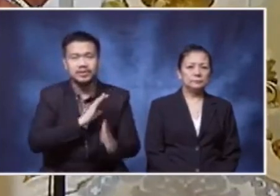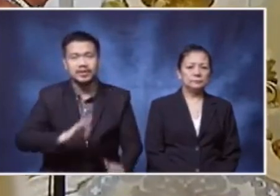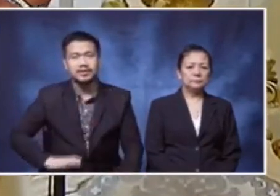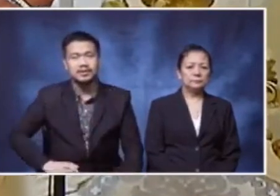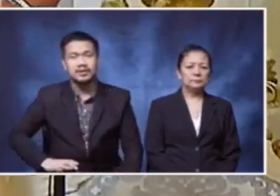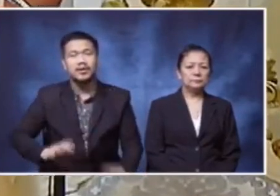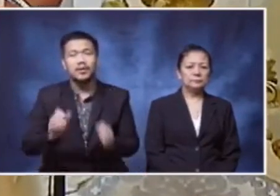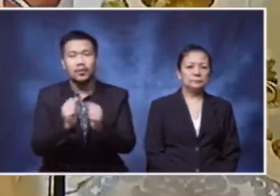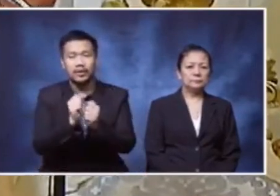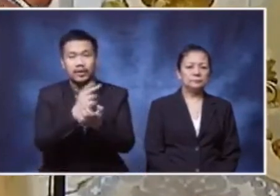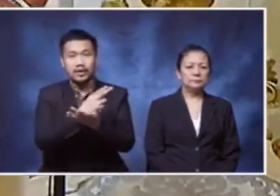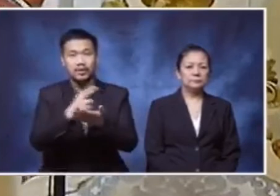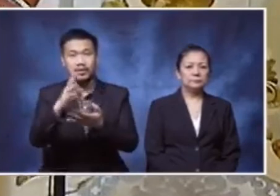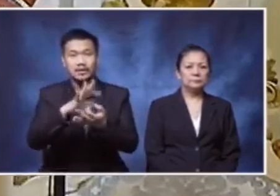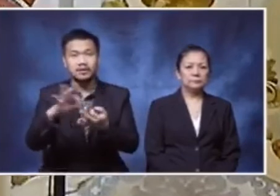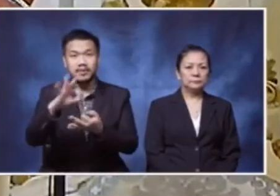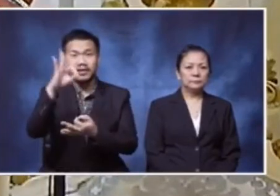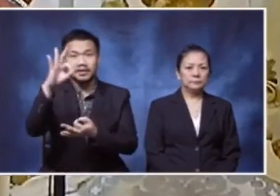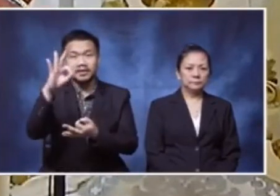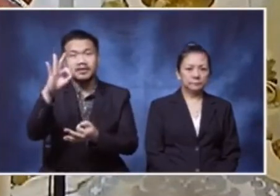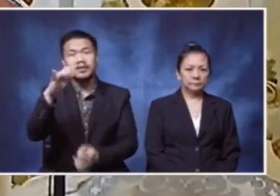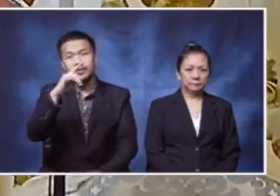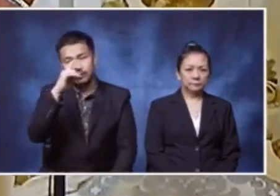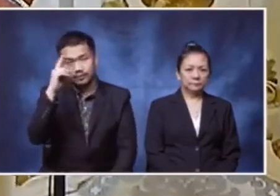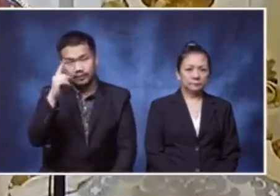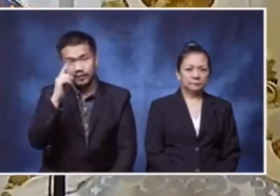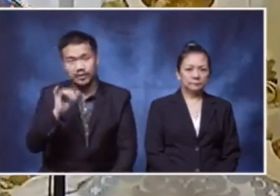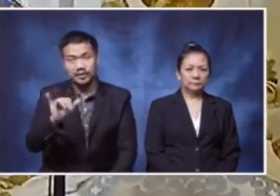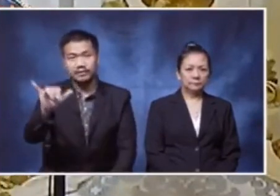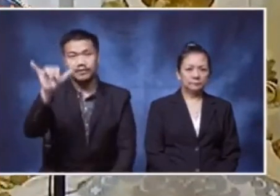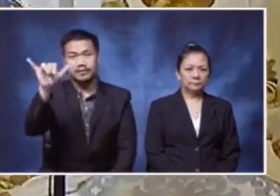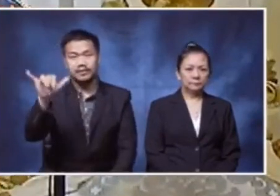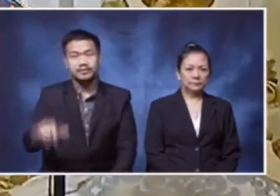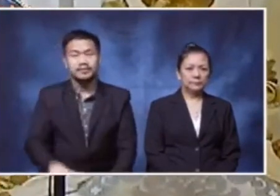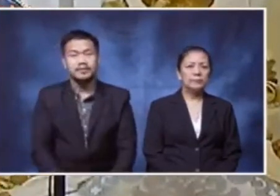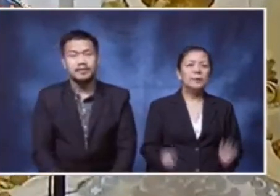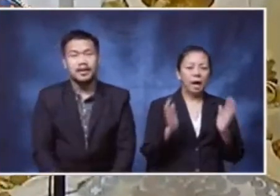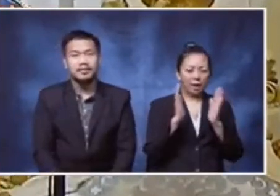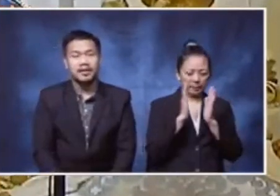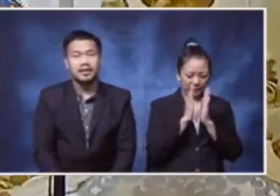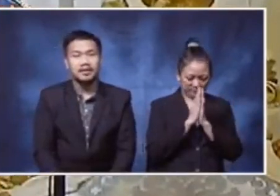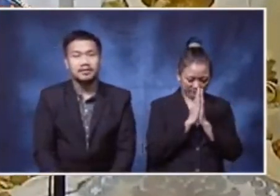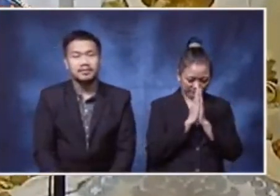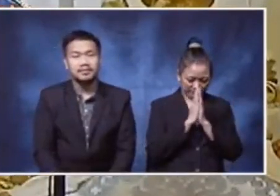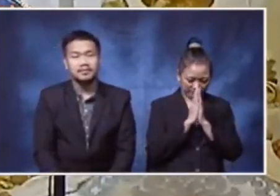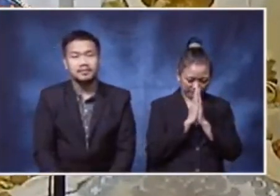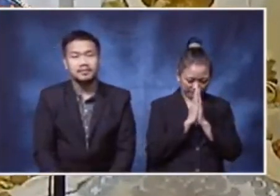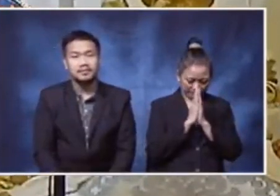Hesukristo kasama ng Espiritu Santo magpasawalang hanggan. Amen.